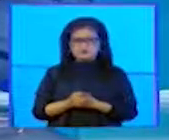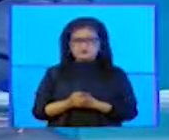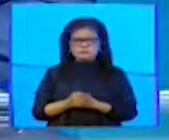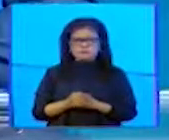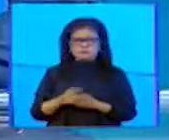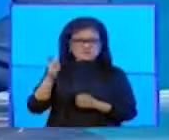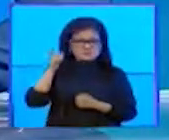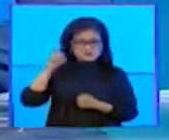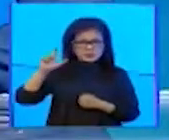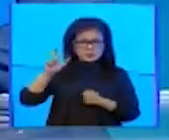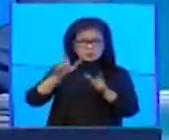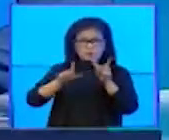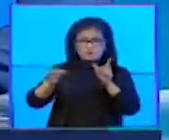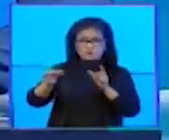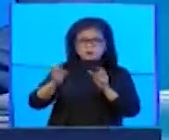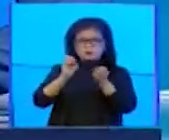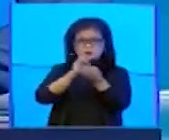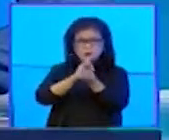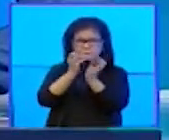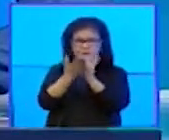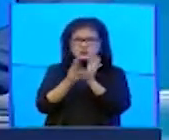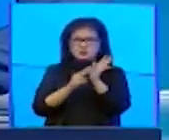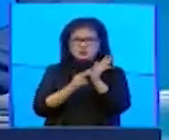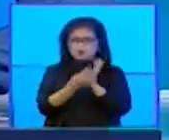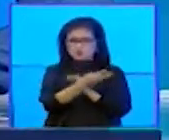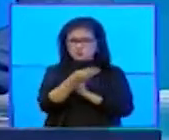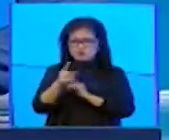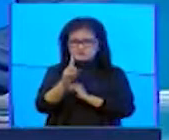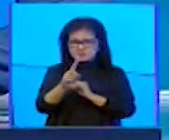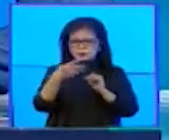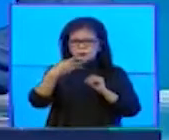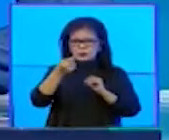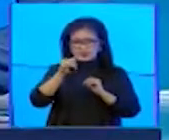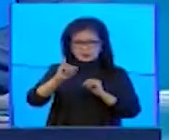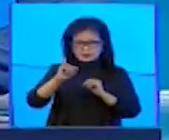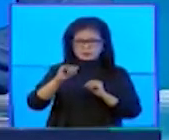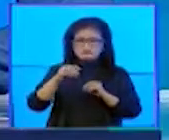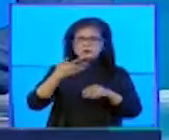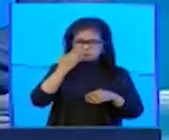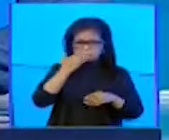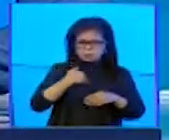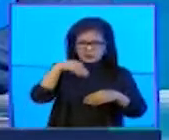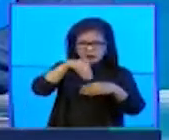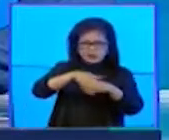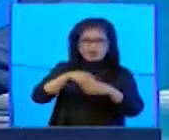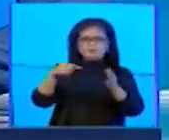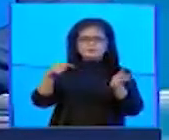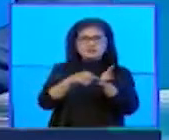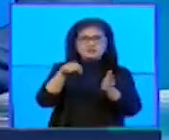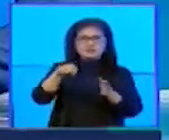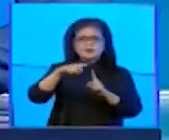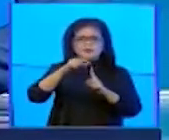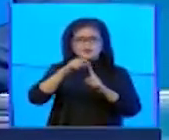Kita beralih ke daerah lain, calon wali kota Surabaya nomor urut 1 Eri Cahyadi menyalurkan hak pilihnya di TPS 25 Ketintang Selatan. Sementara